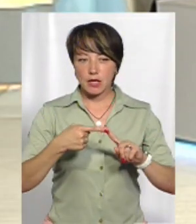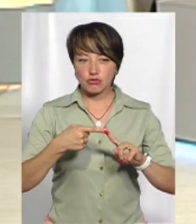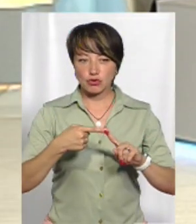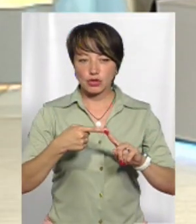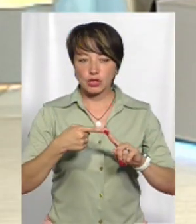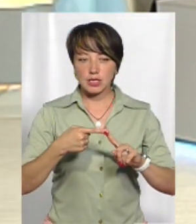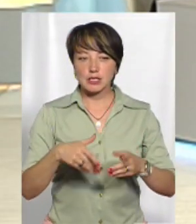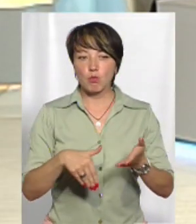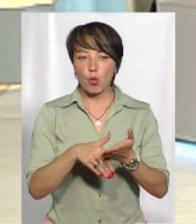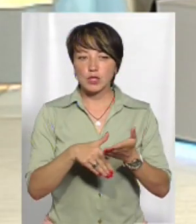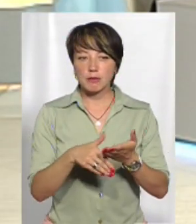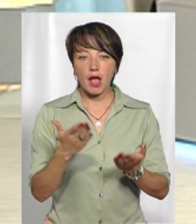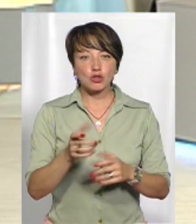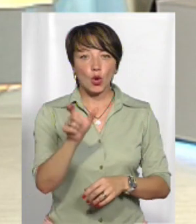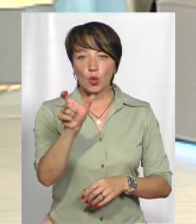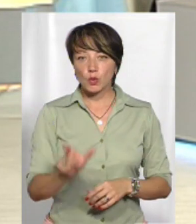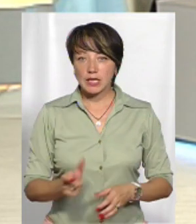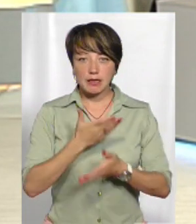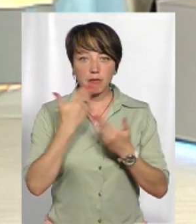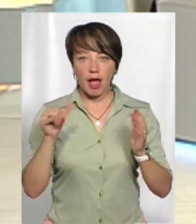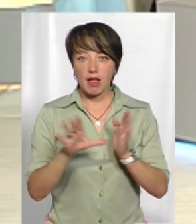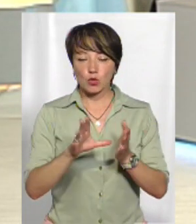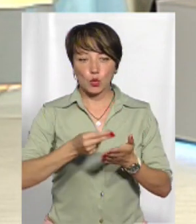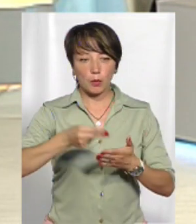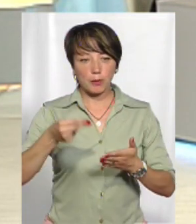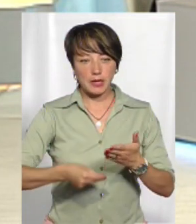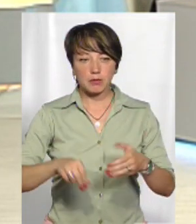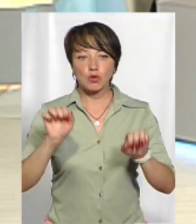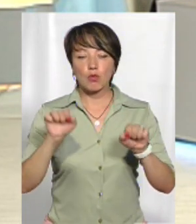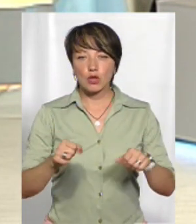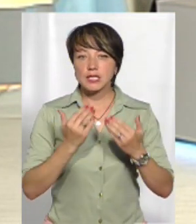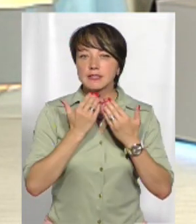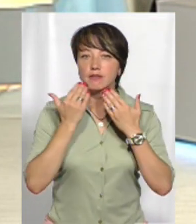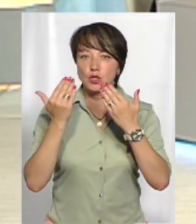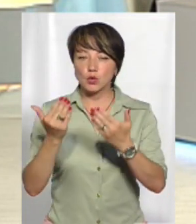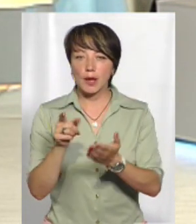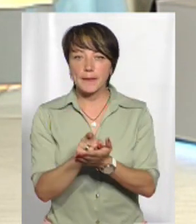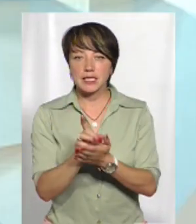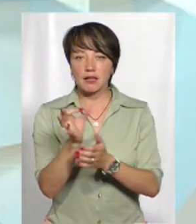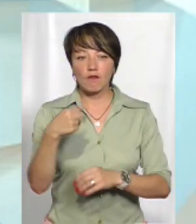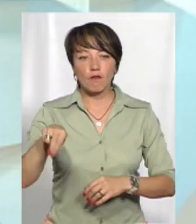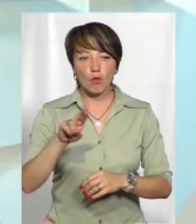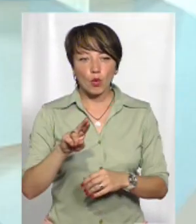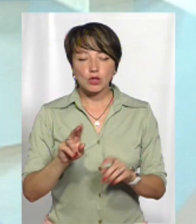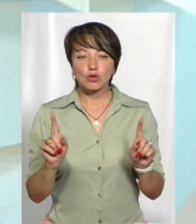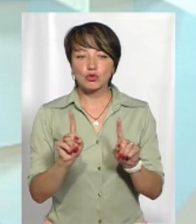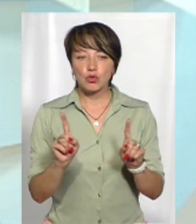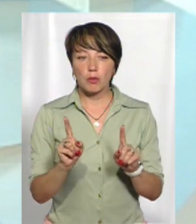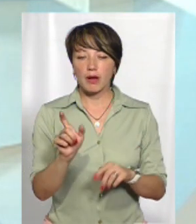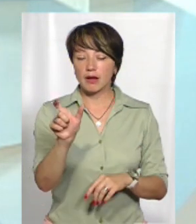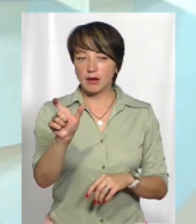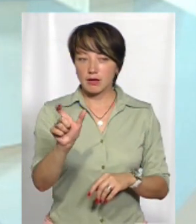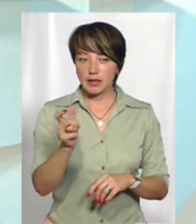такий спосіб – це якщо особа не має електронного цифрового підпису, вона може звернутися в органи Пенсійного фонду для того, щоб